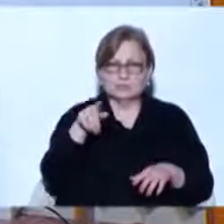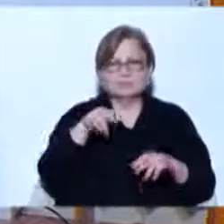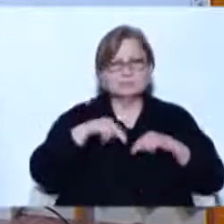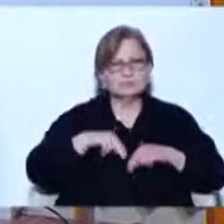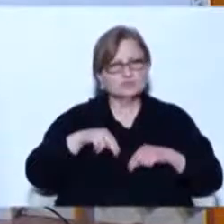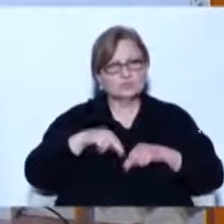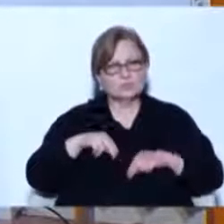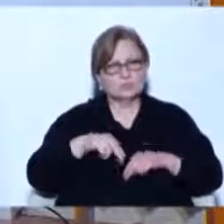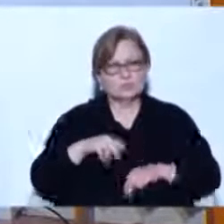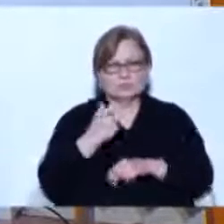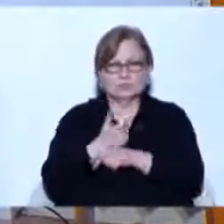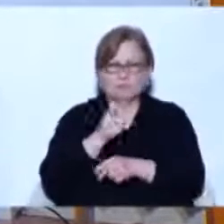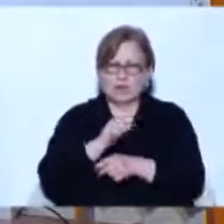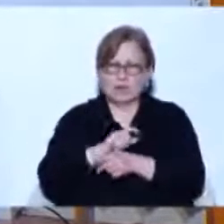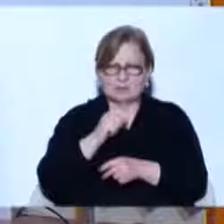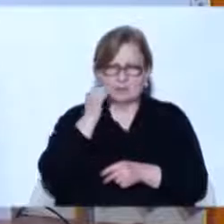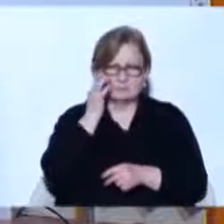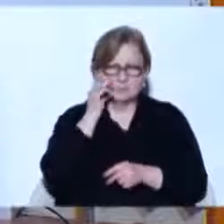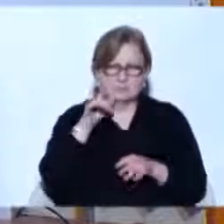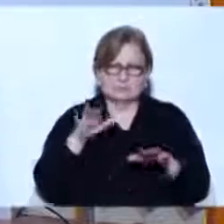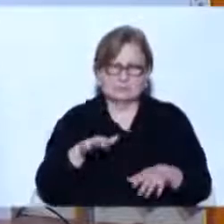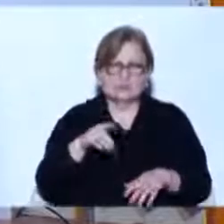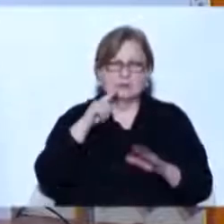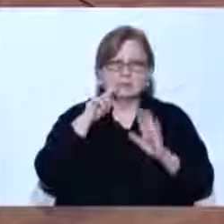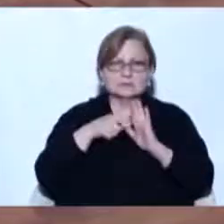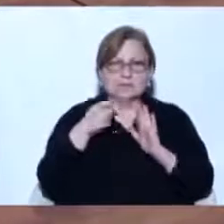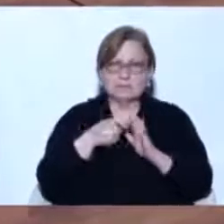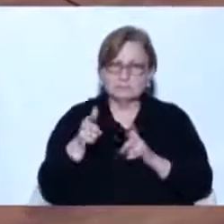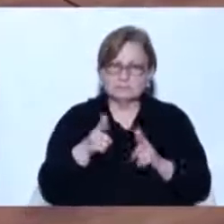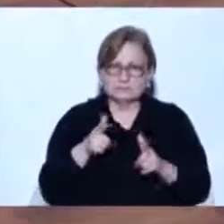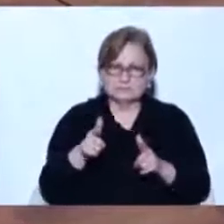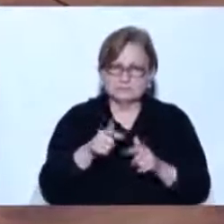მშრომელი მწერია. ის თაფლს გვიმზადებს.